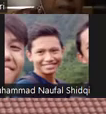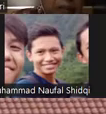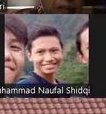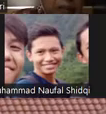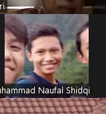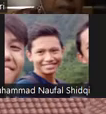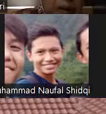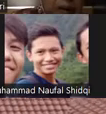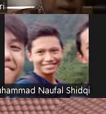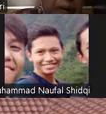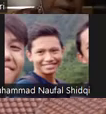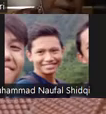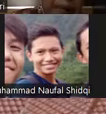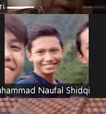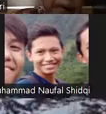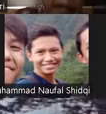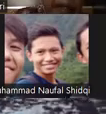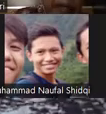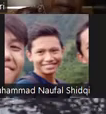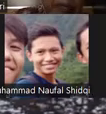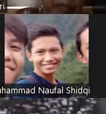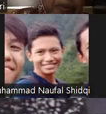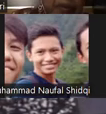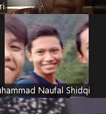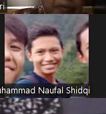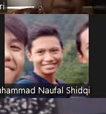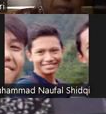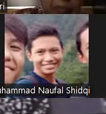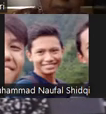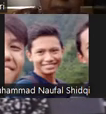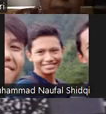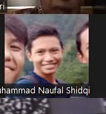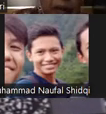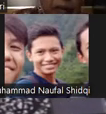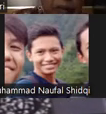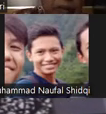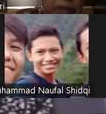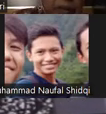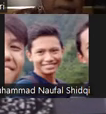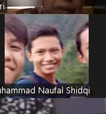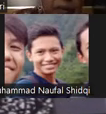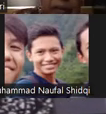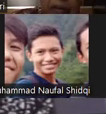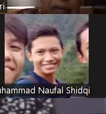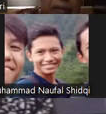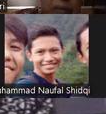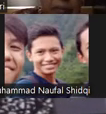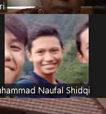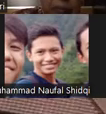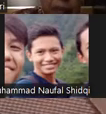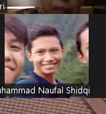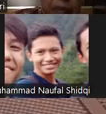terukat uim Sunan Kalijaga unggul dan terkemuka